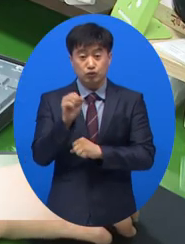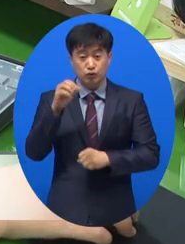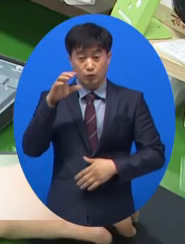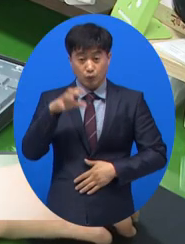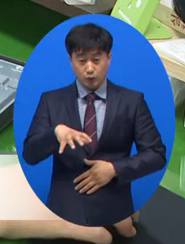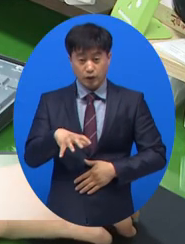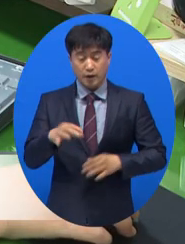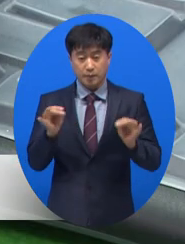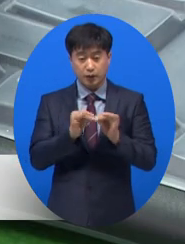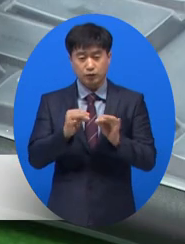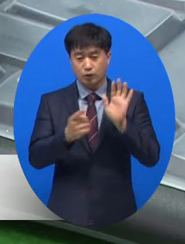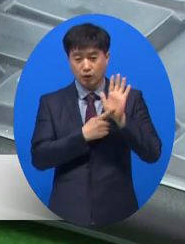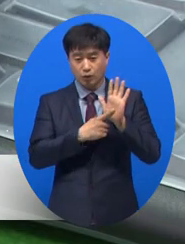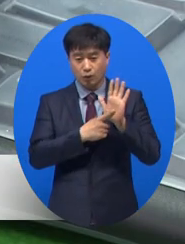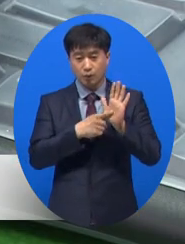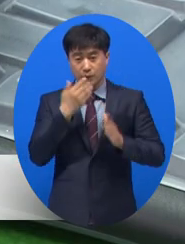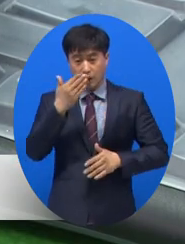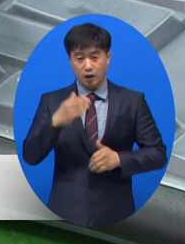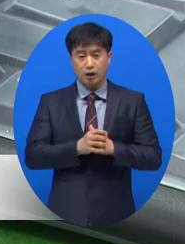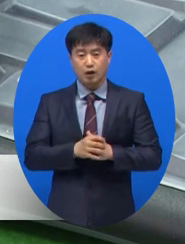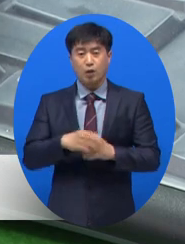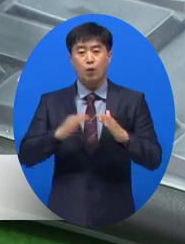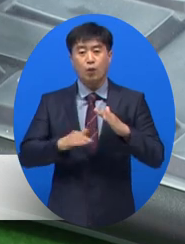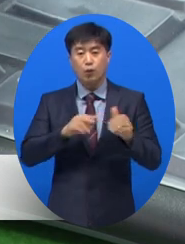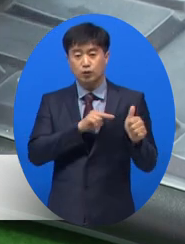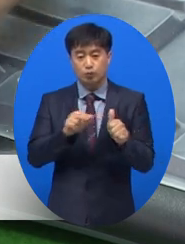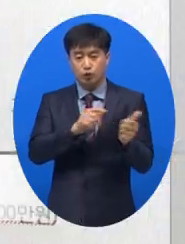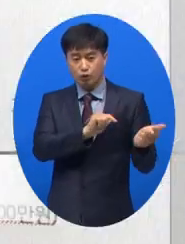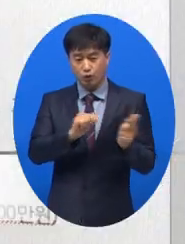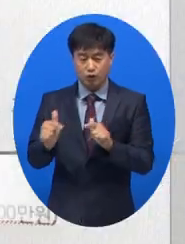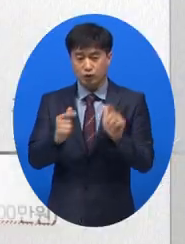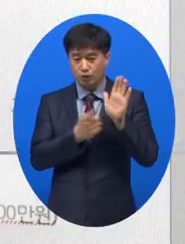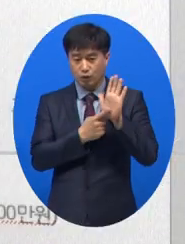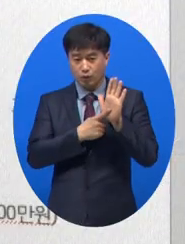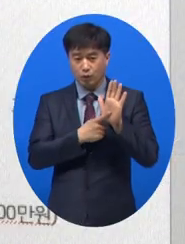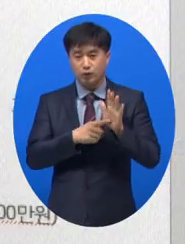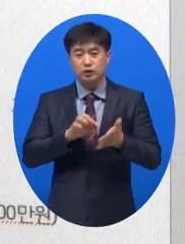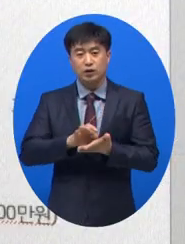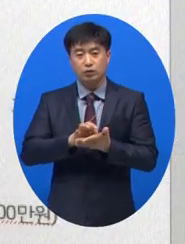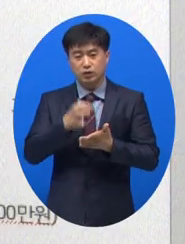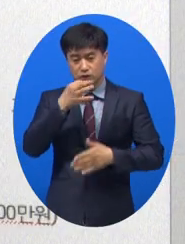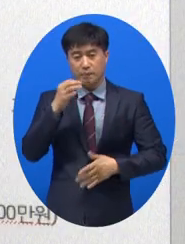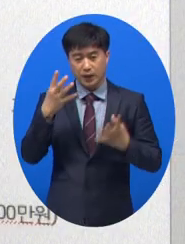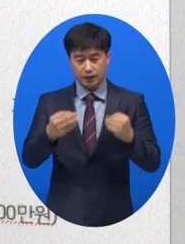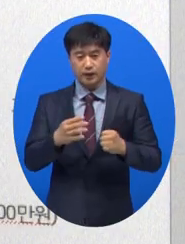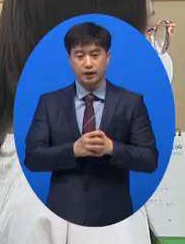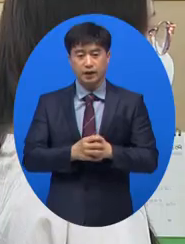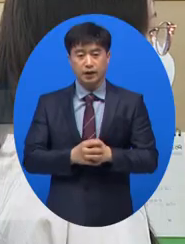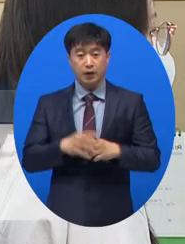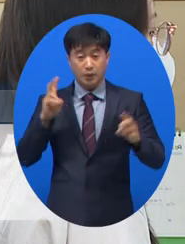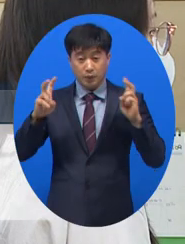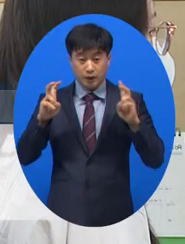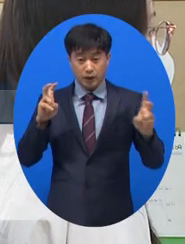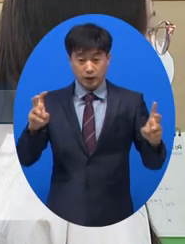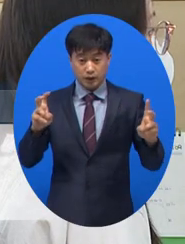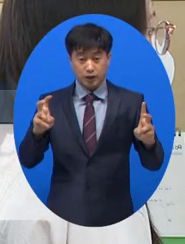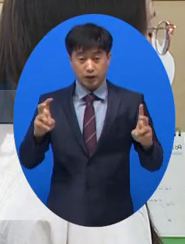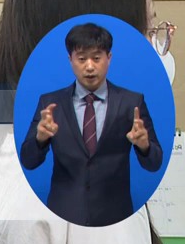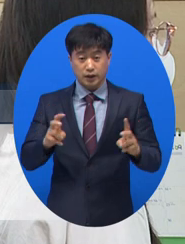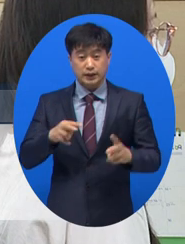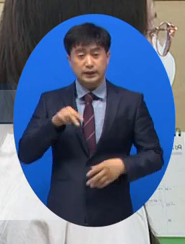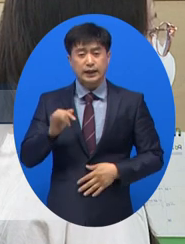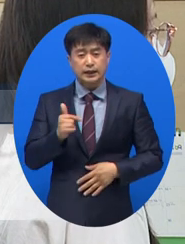중인 지역의 맞추면 광고를 송출할 수 있고 공공 정보 등 다양한 정보를 알릴 수 있어 활용도가 높습니다 기업들이